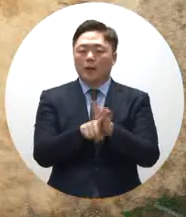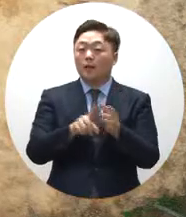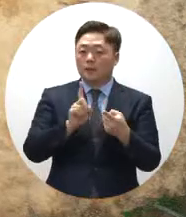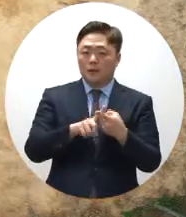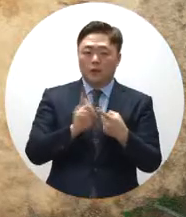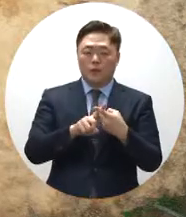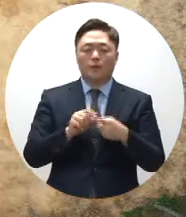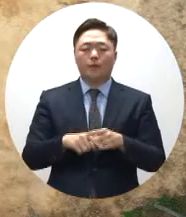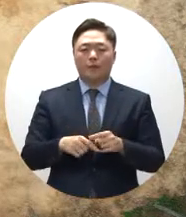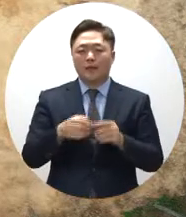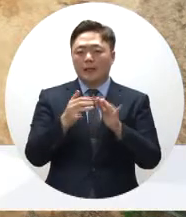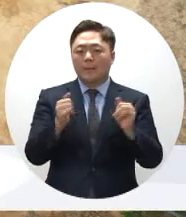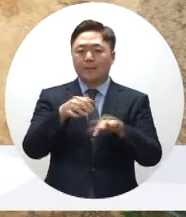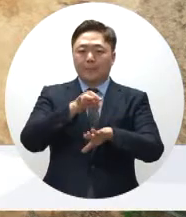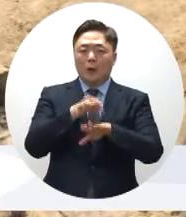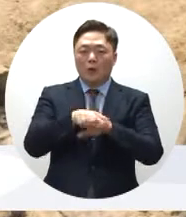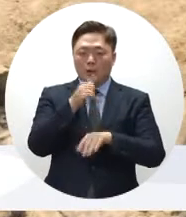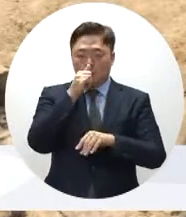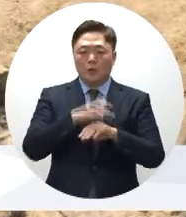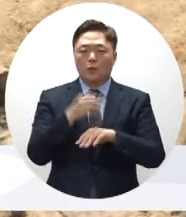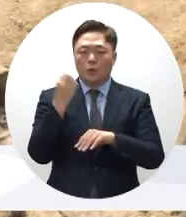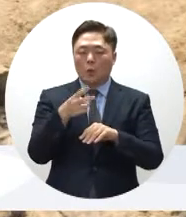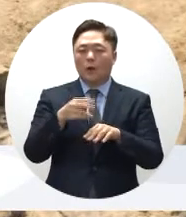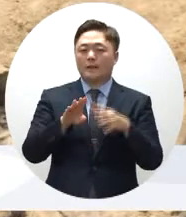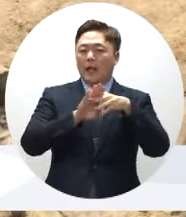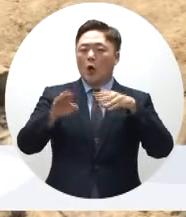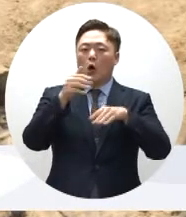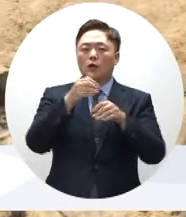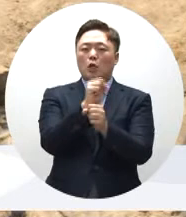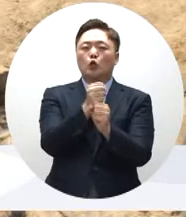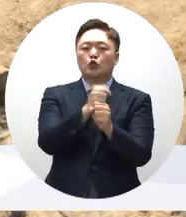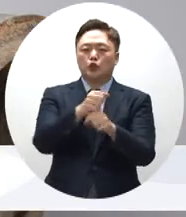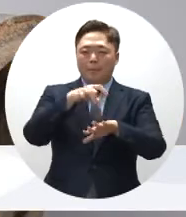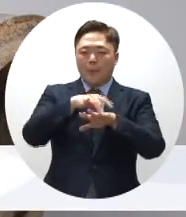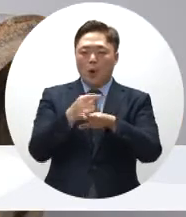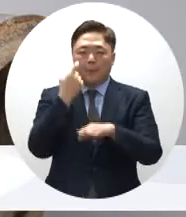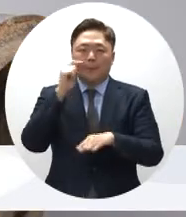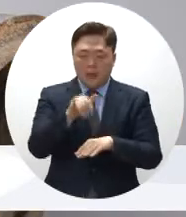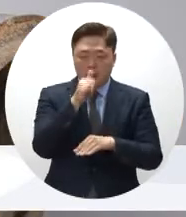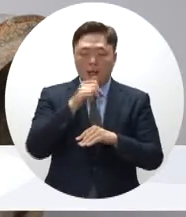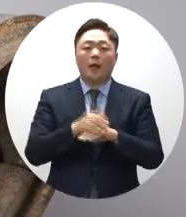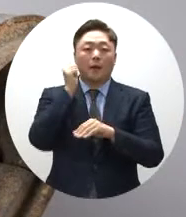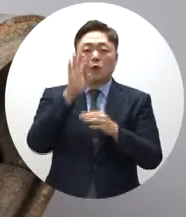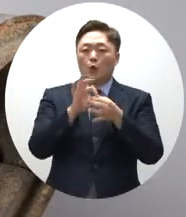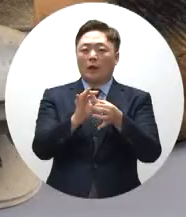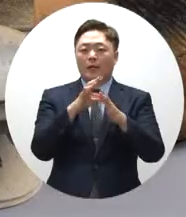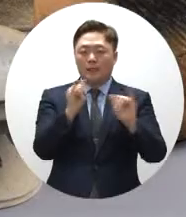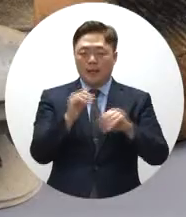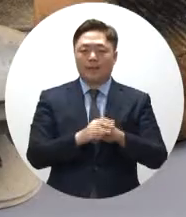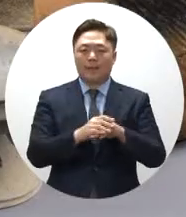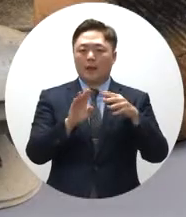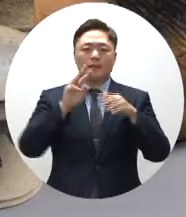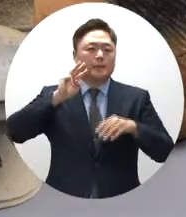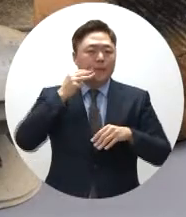남아 있었으며 긴목 항아리 안에서 상어의 척추뼈가 확인됐습니다. 합천군 관계자는 3가